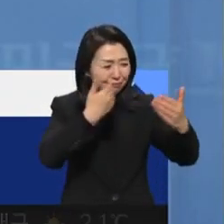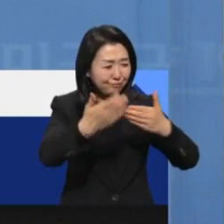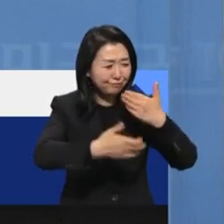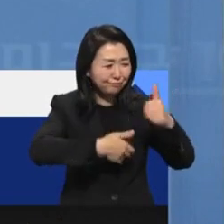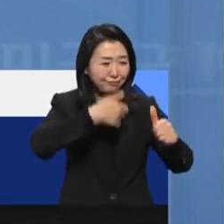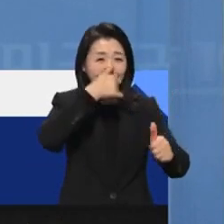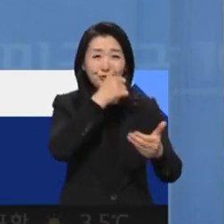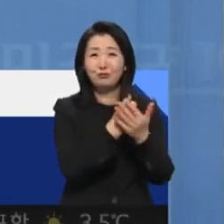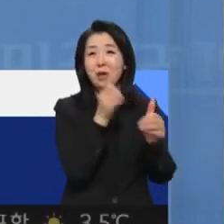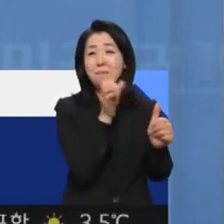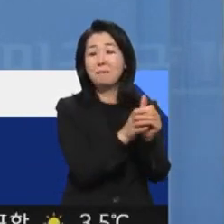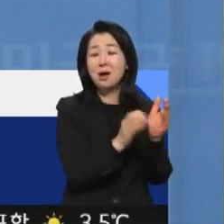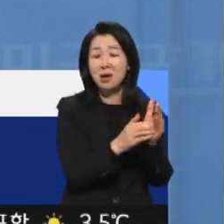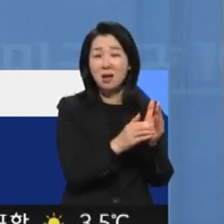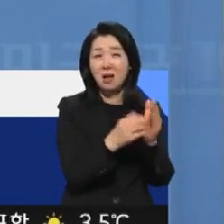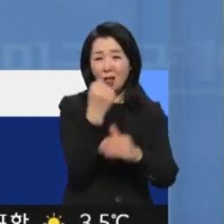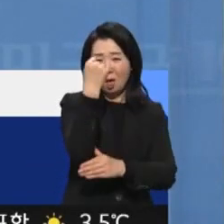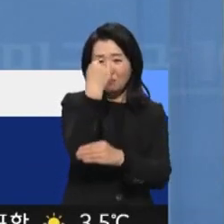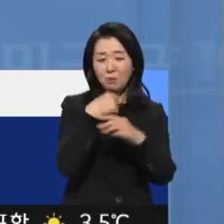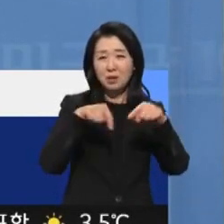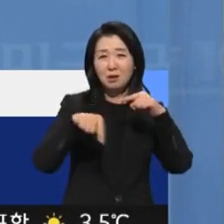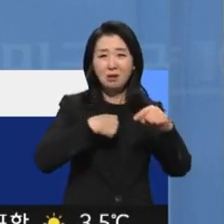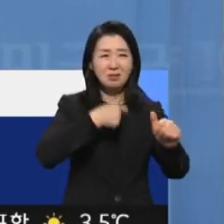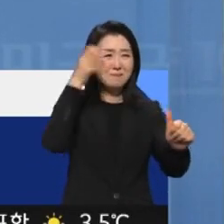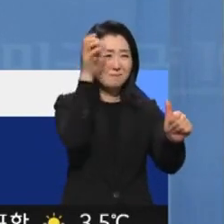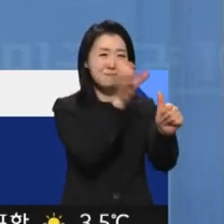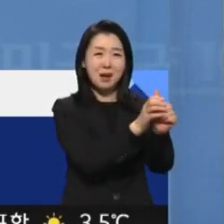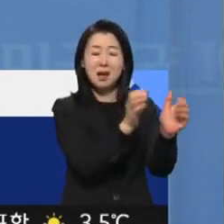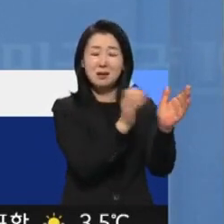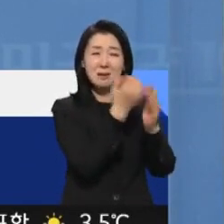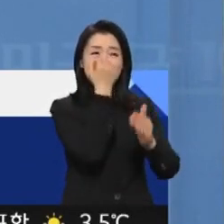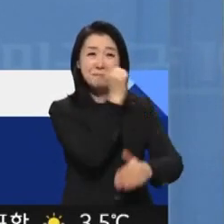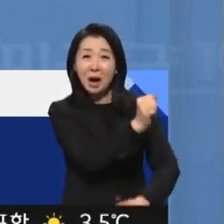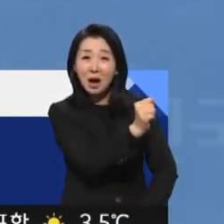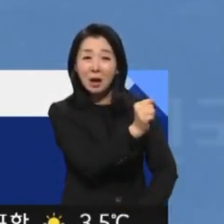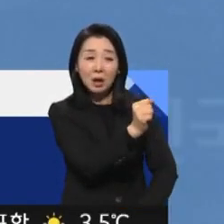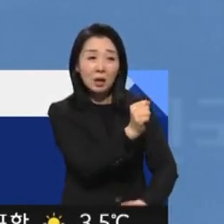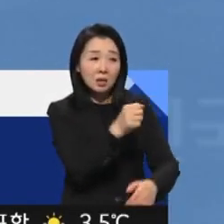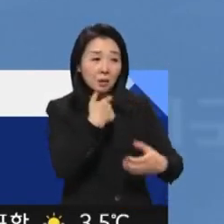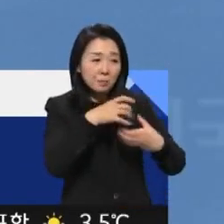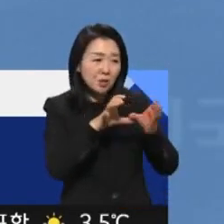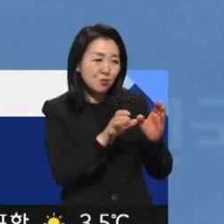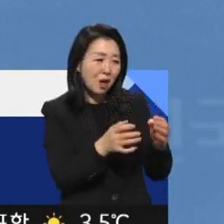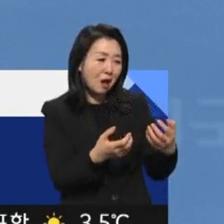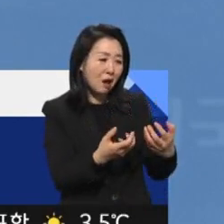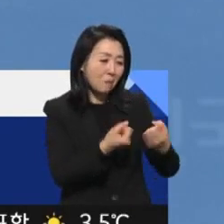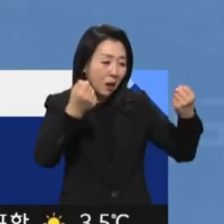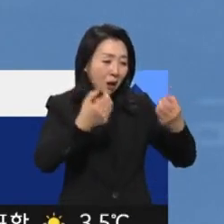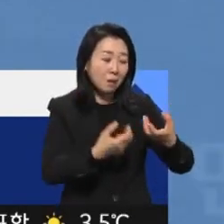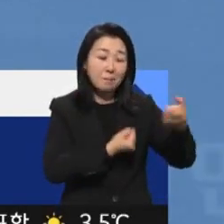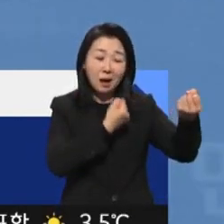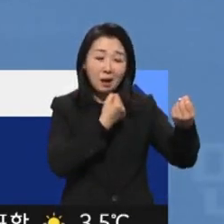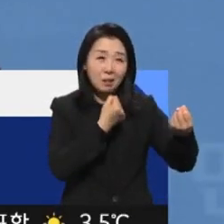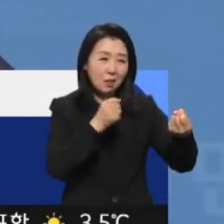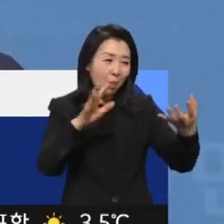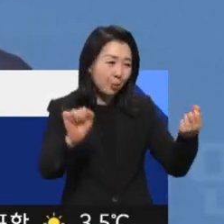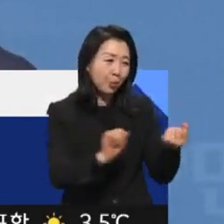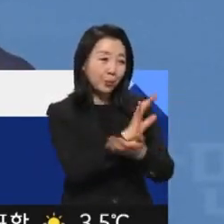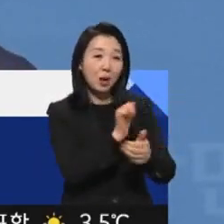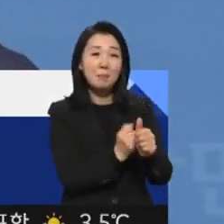씌워서, 부패 정치인 프레임을 씌워서 당내 내부 분열을 시키고 민주당을 와해시키겠다는